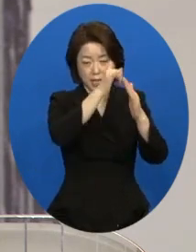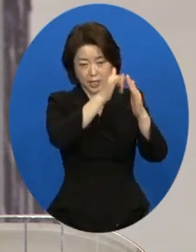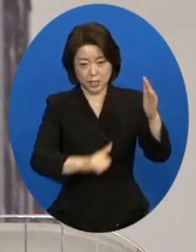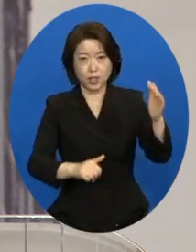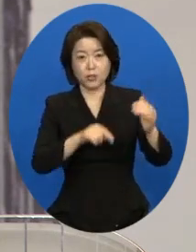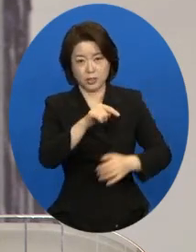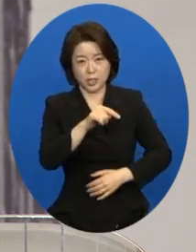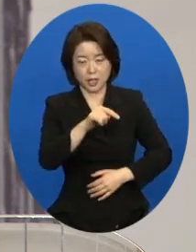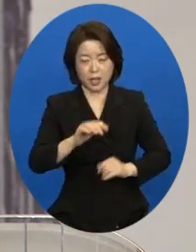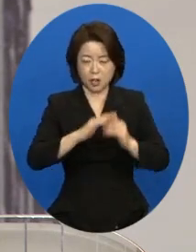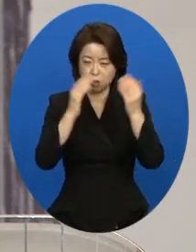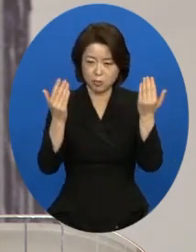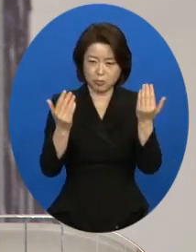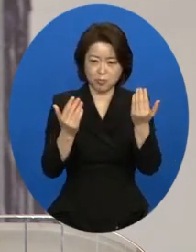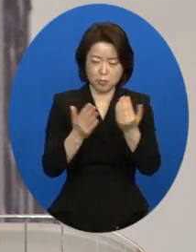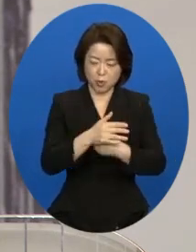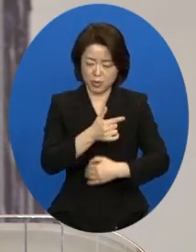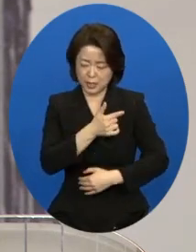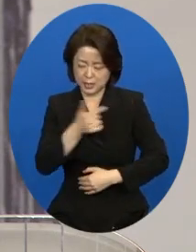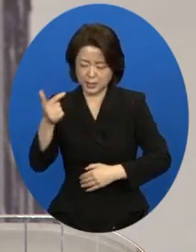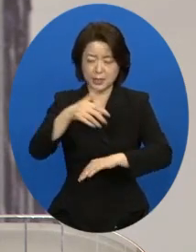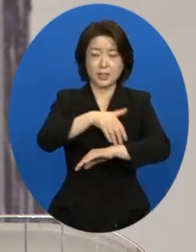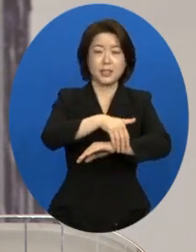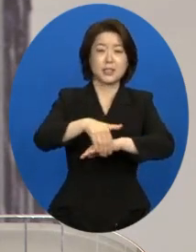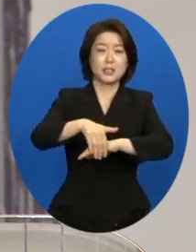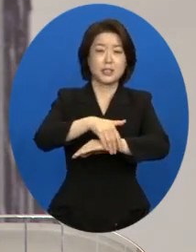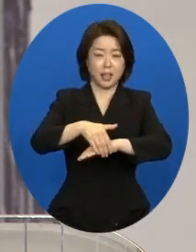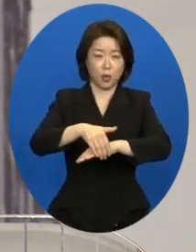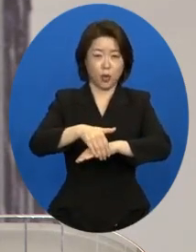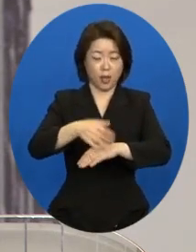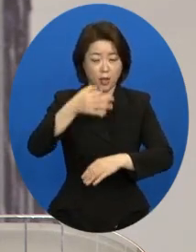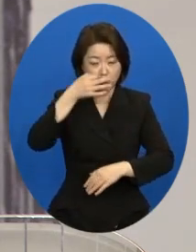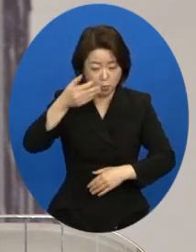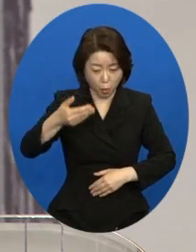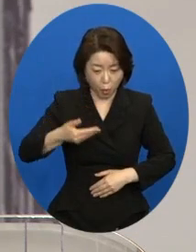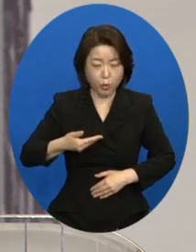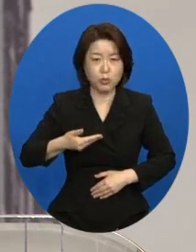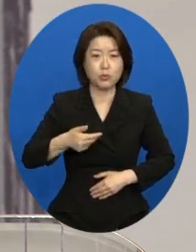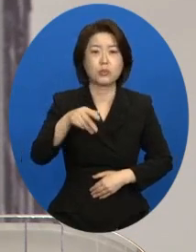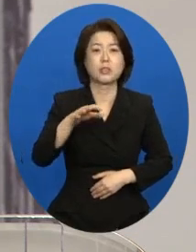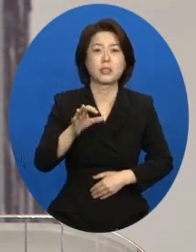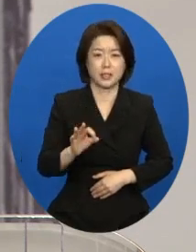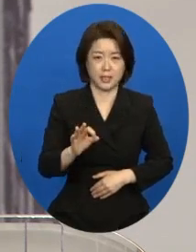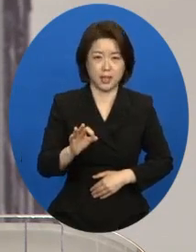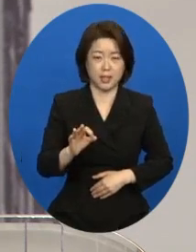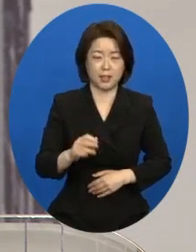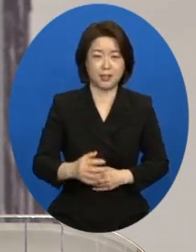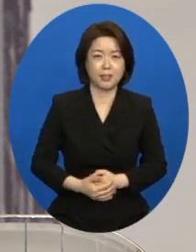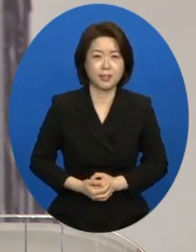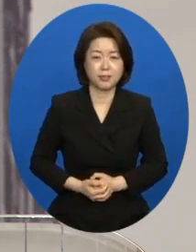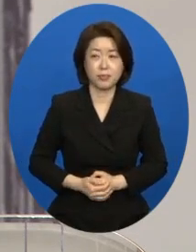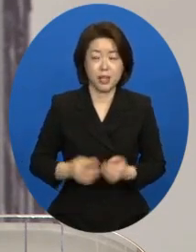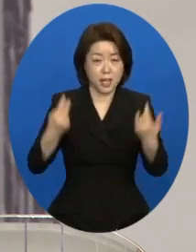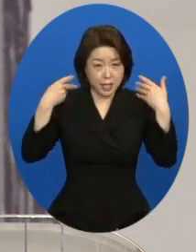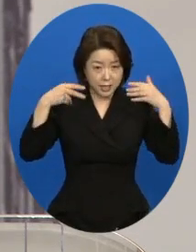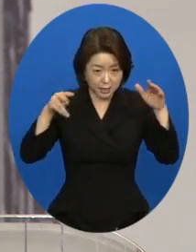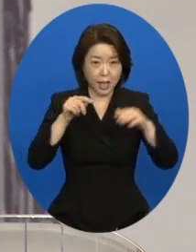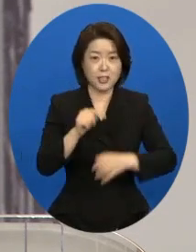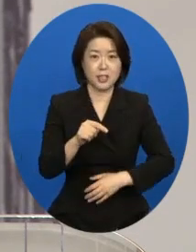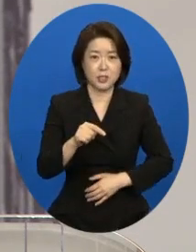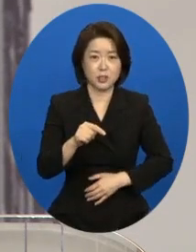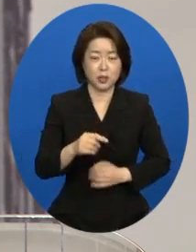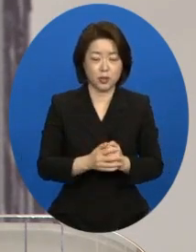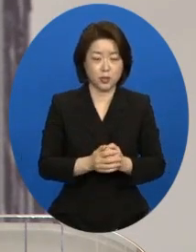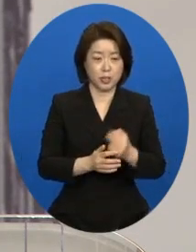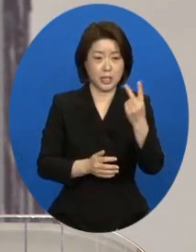전체 빅픽처, 큰 그림을 보여주는 장이기 때문에 그렇습니다. 다니엘서는